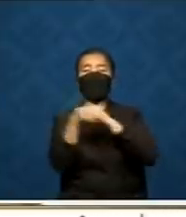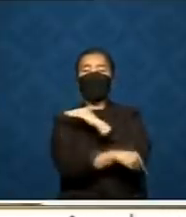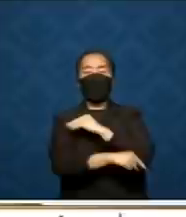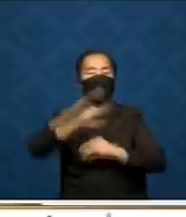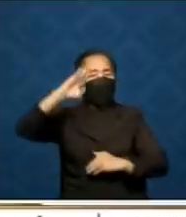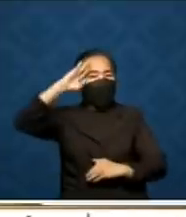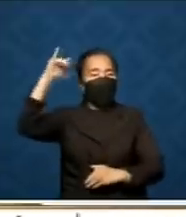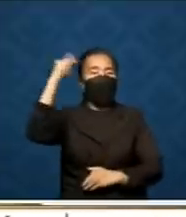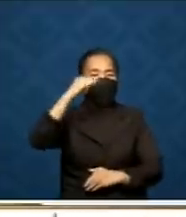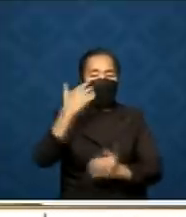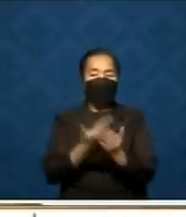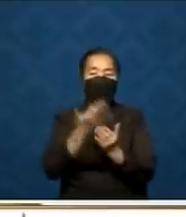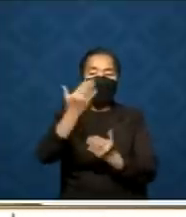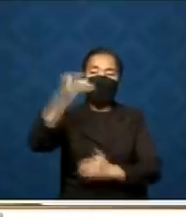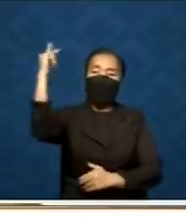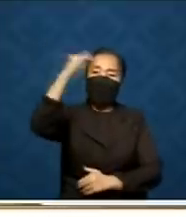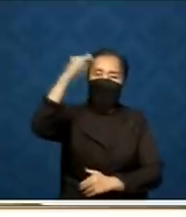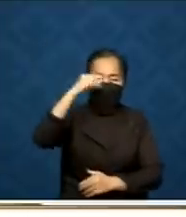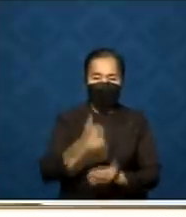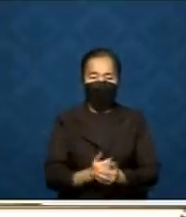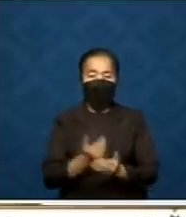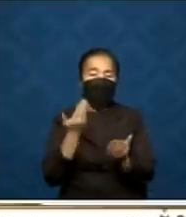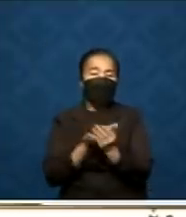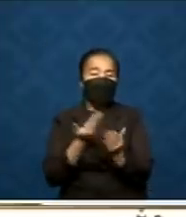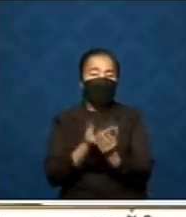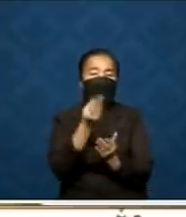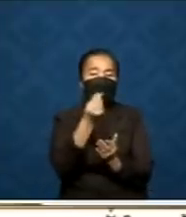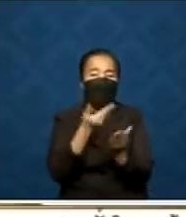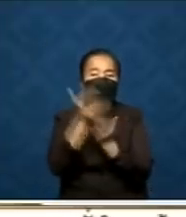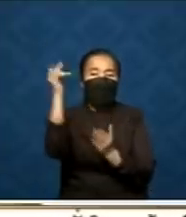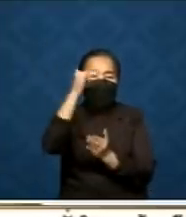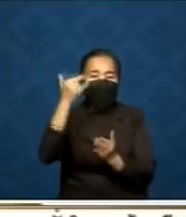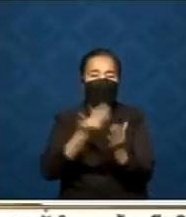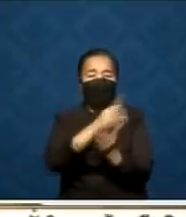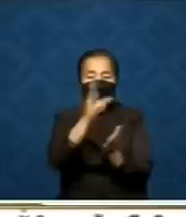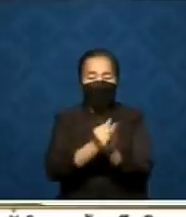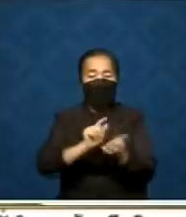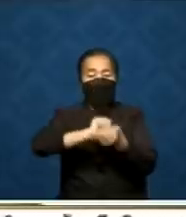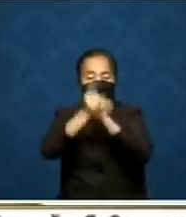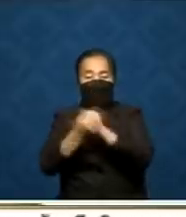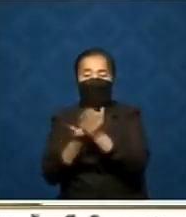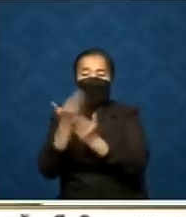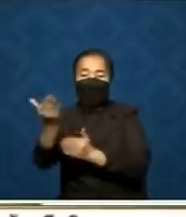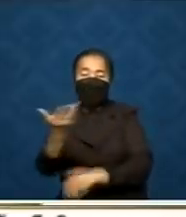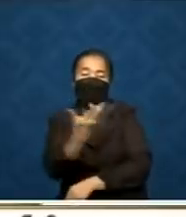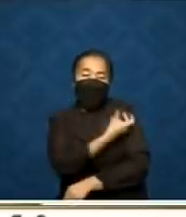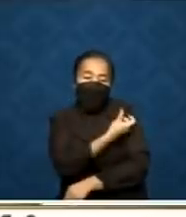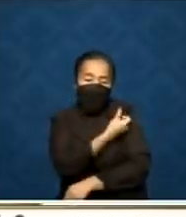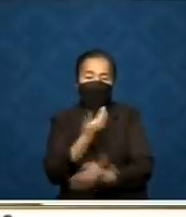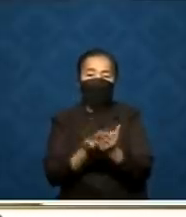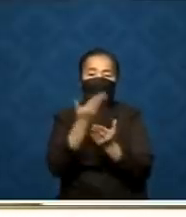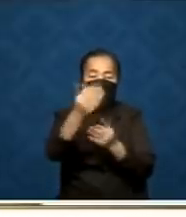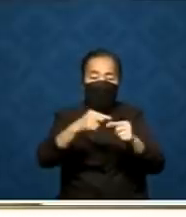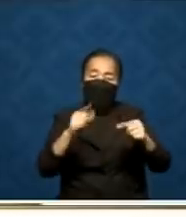ซื้อเครื่องบินยอดเงินขอถ้าเอาเงินพวกนั้นมาซื้อวัคซีนมาซื้อชุด